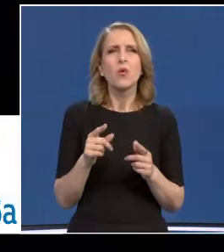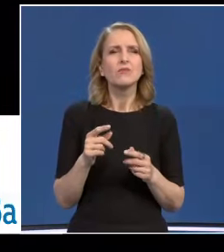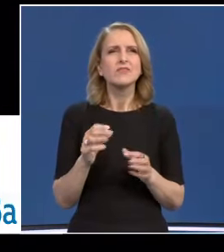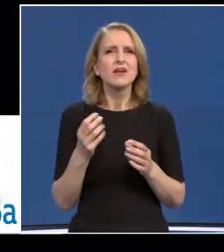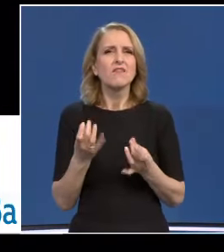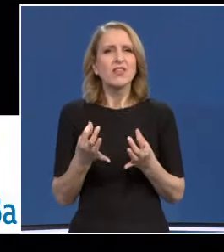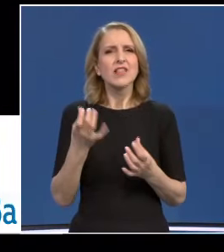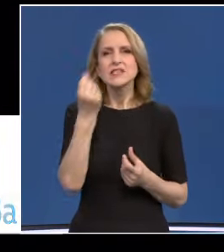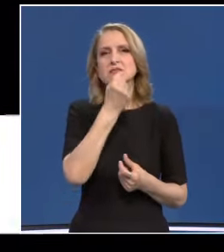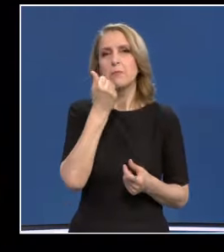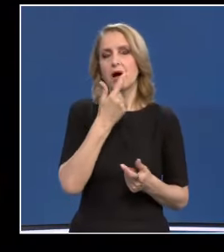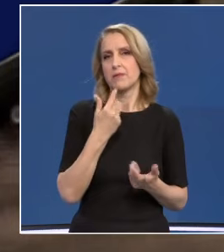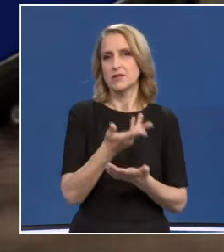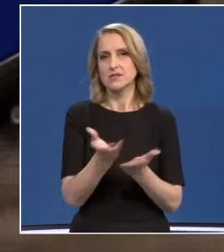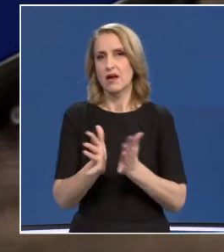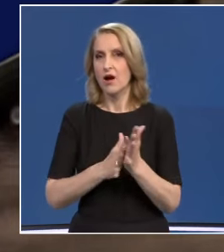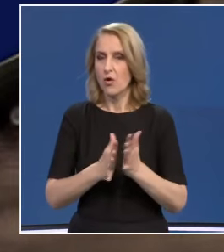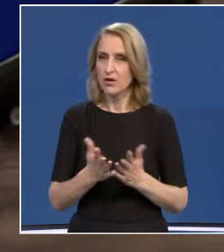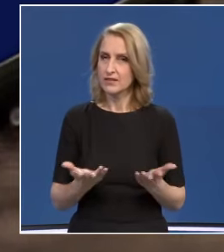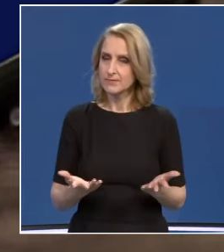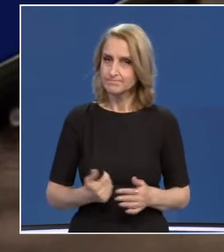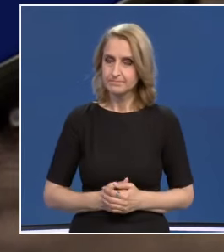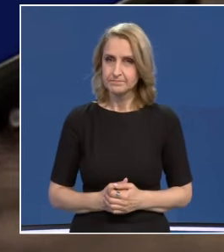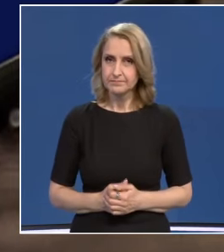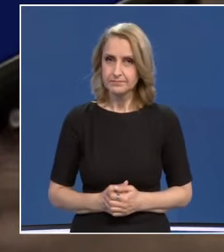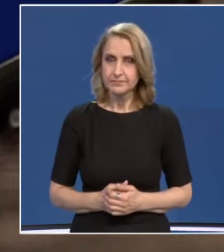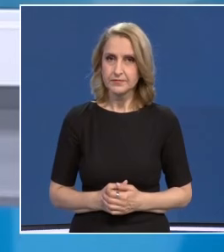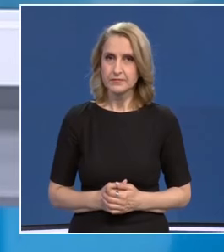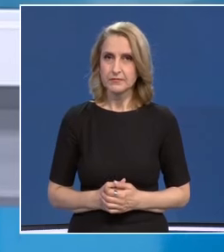текат проверки. За новините на Нова, Глория Николова.